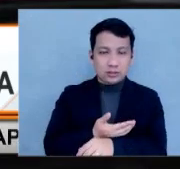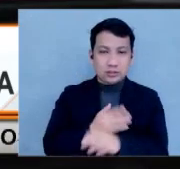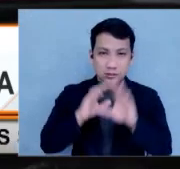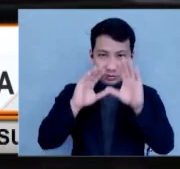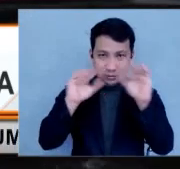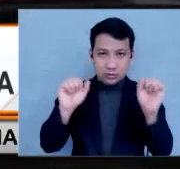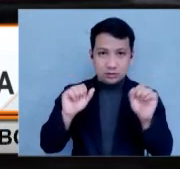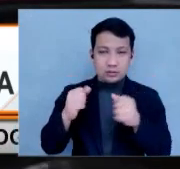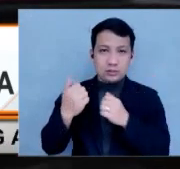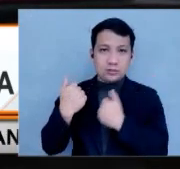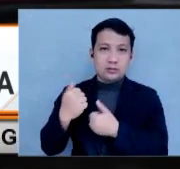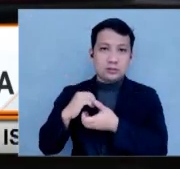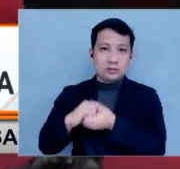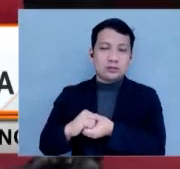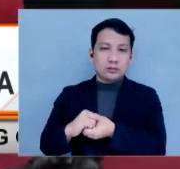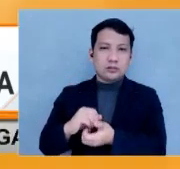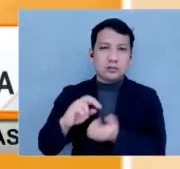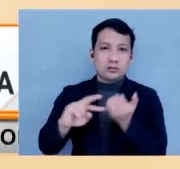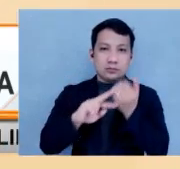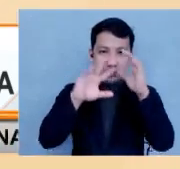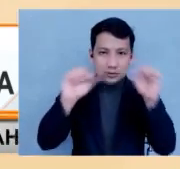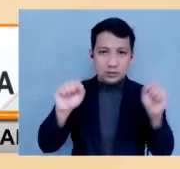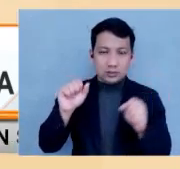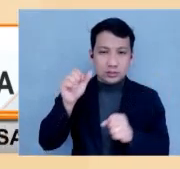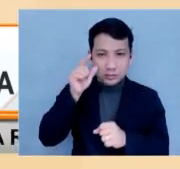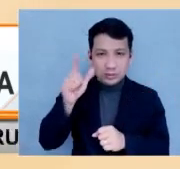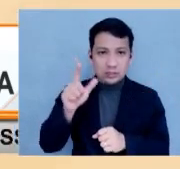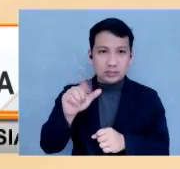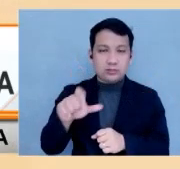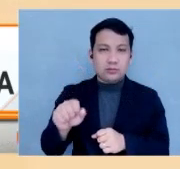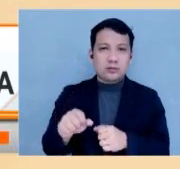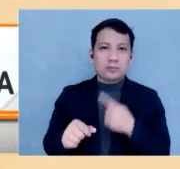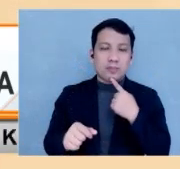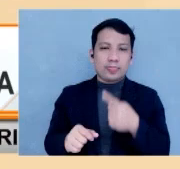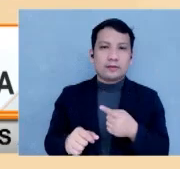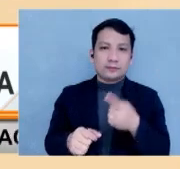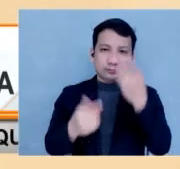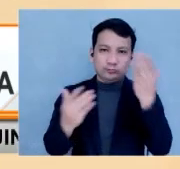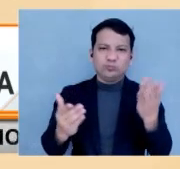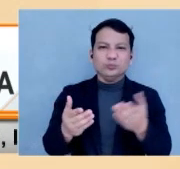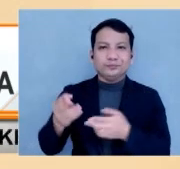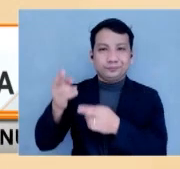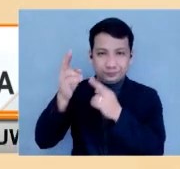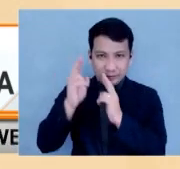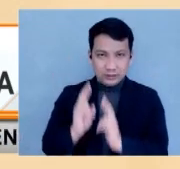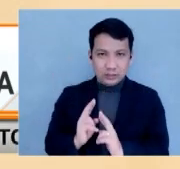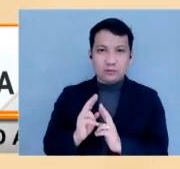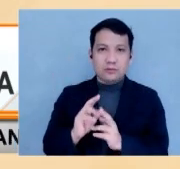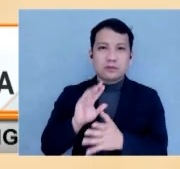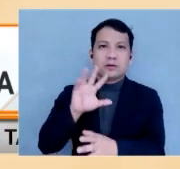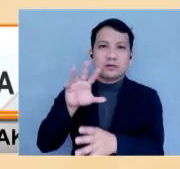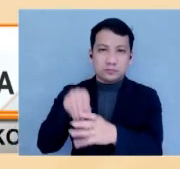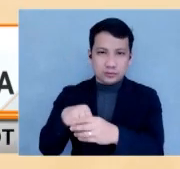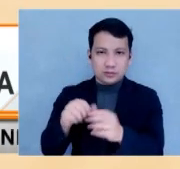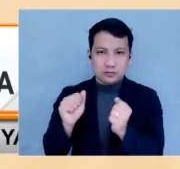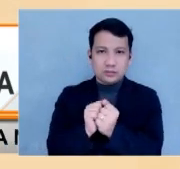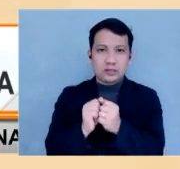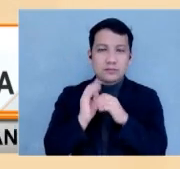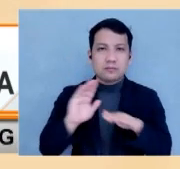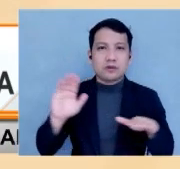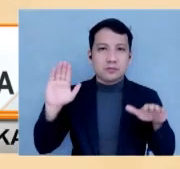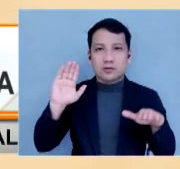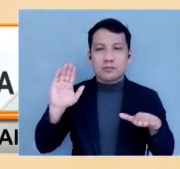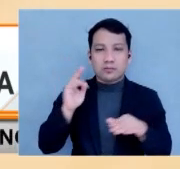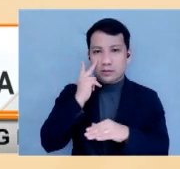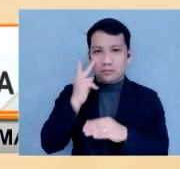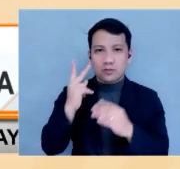katandem niyang si Vice President Gibran. Ayon kay Pangulong Marcos, isang karangalan na maging bahagi sila ng inaugurasyon. Kinilala rin